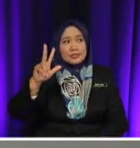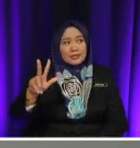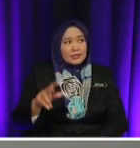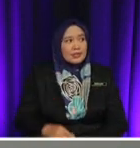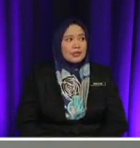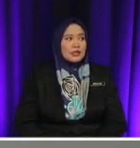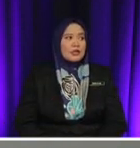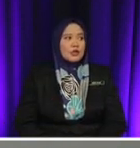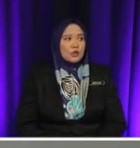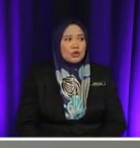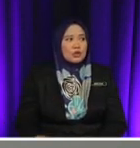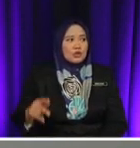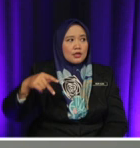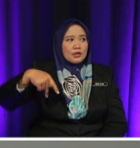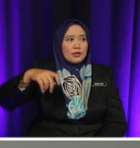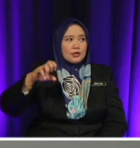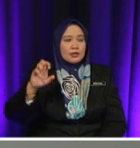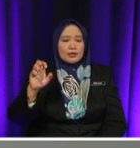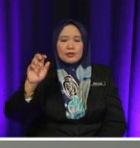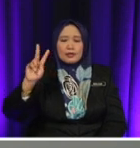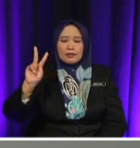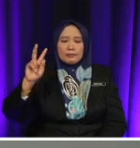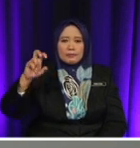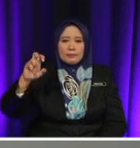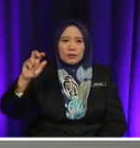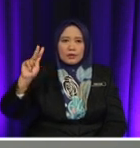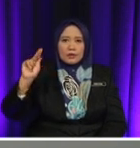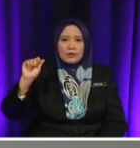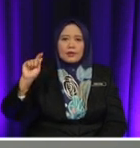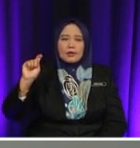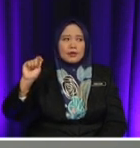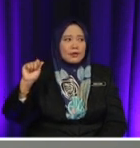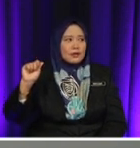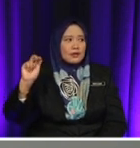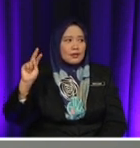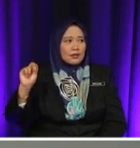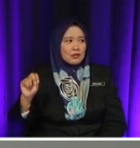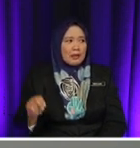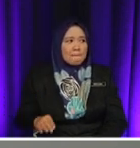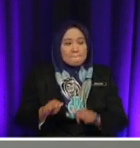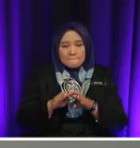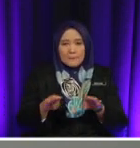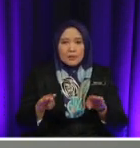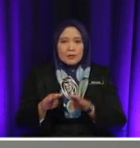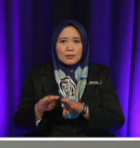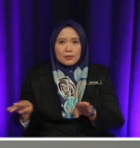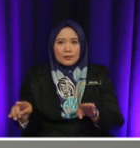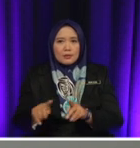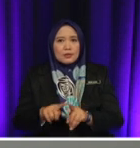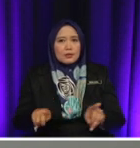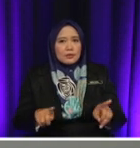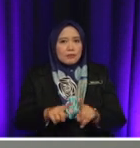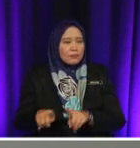nutrien okey piring Patti tersebut diletak di dalam inkubator pada suhu 37° celus Kenapa nak letak dalam 37°